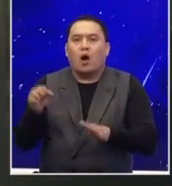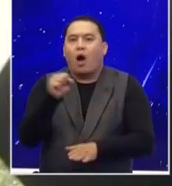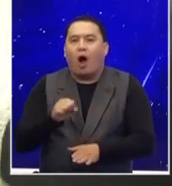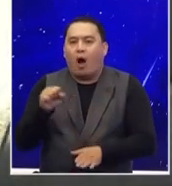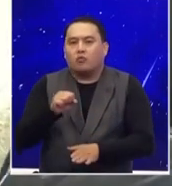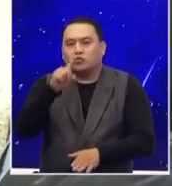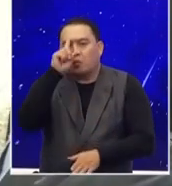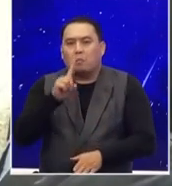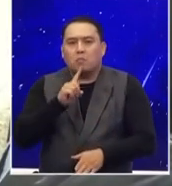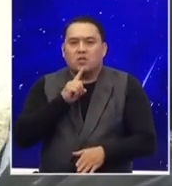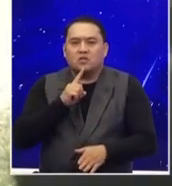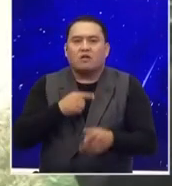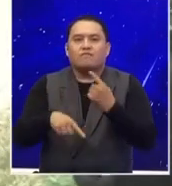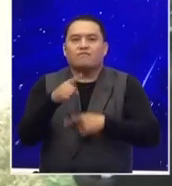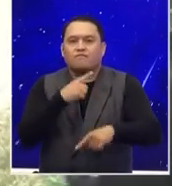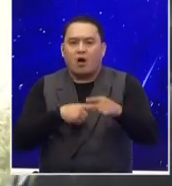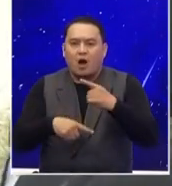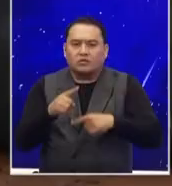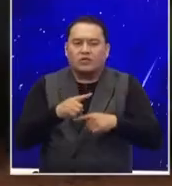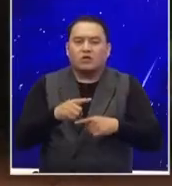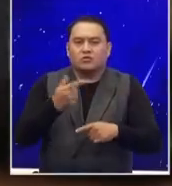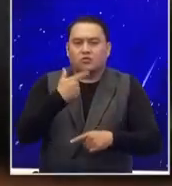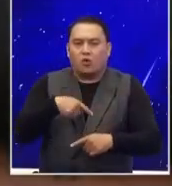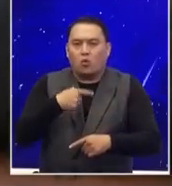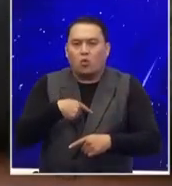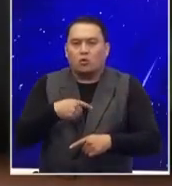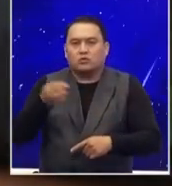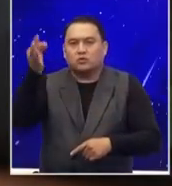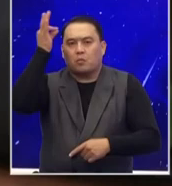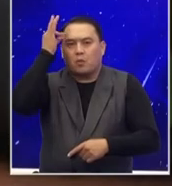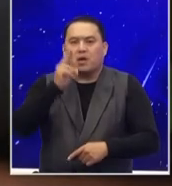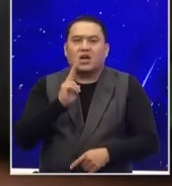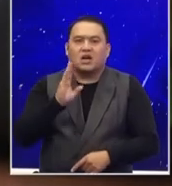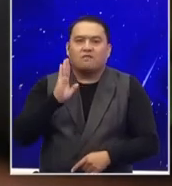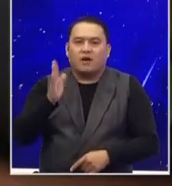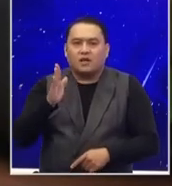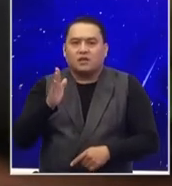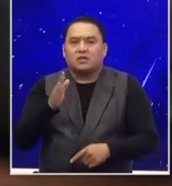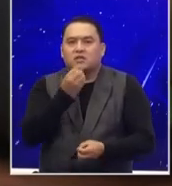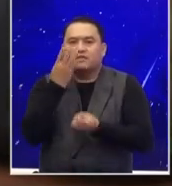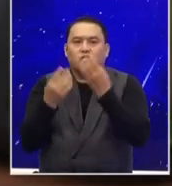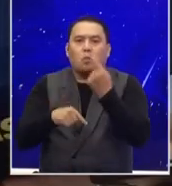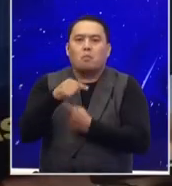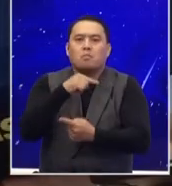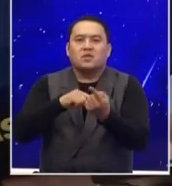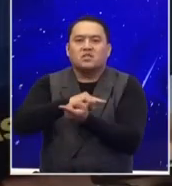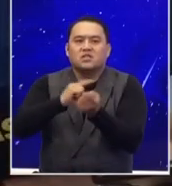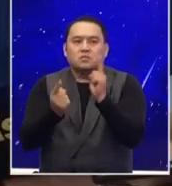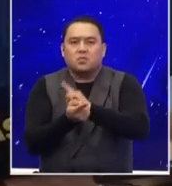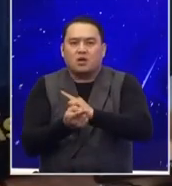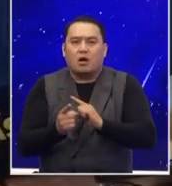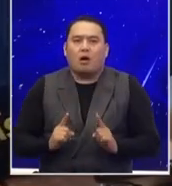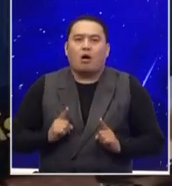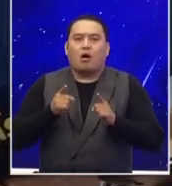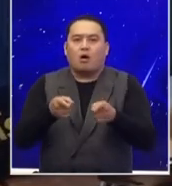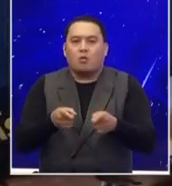текущего года. Возвращаясь в прошлое, Александр вспоминает, что у него была квартира и цветочный бизнес. Но все изменилось после того, как